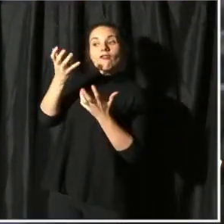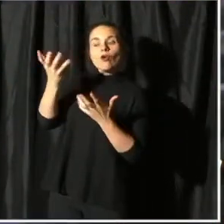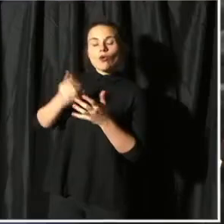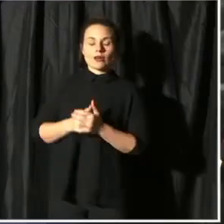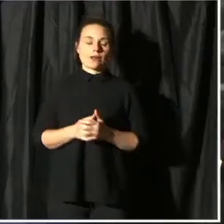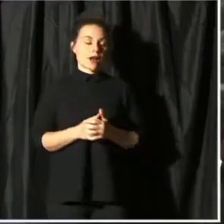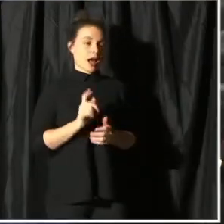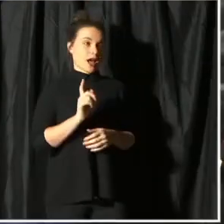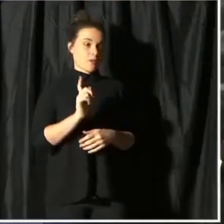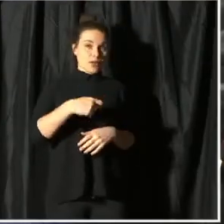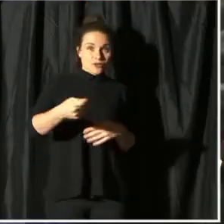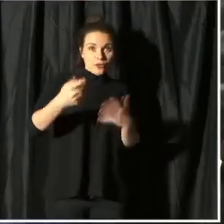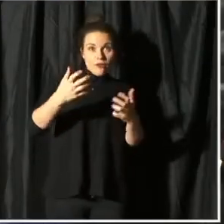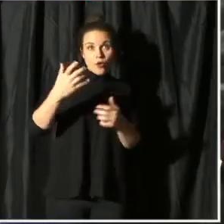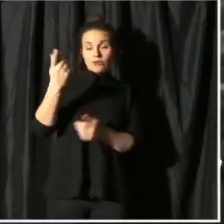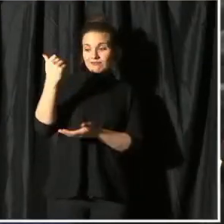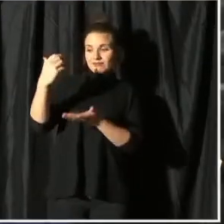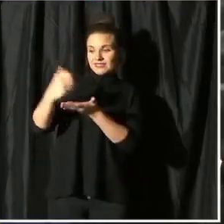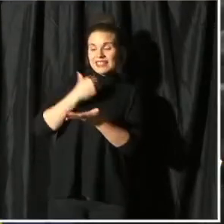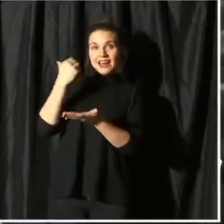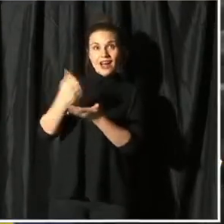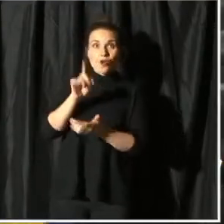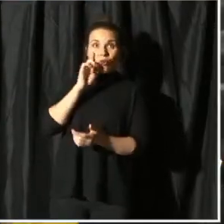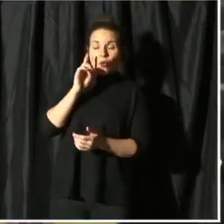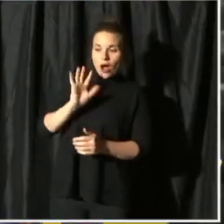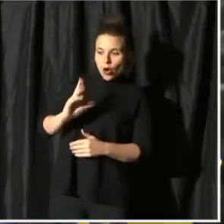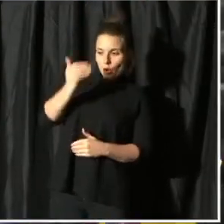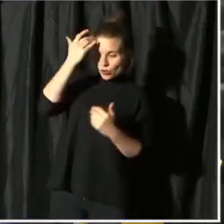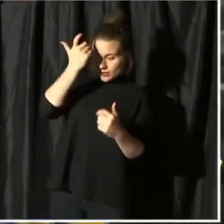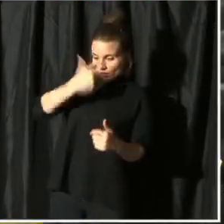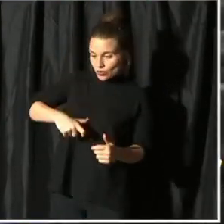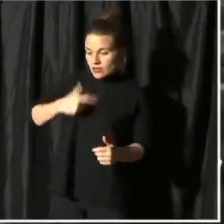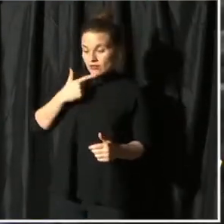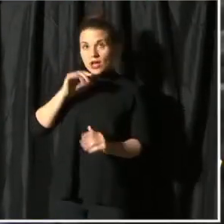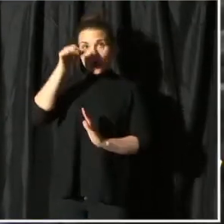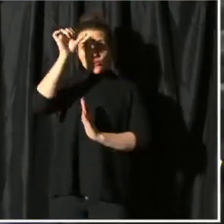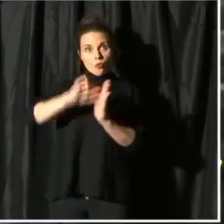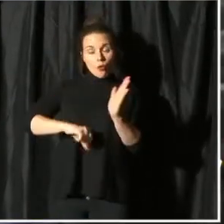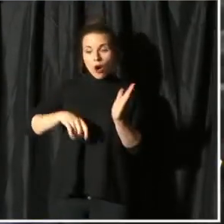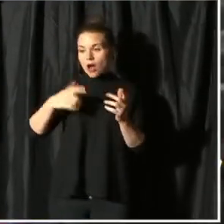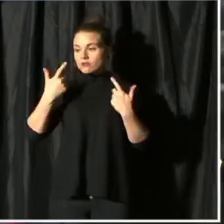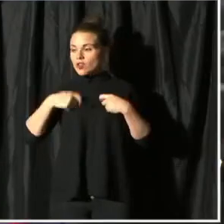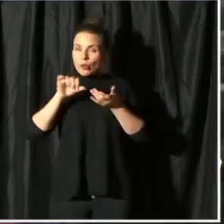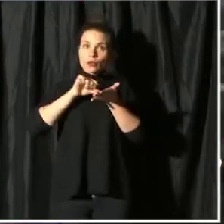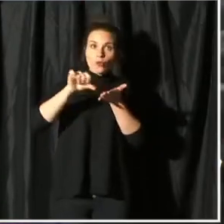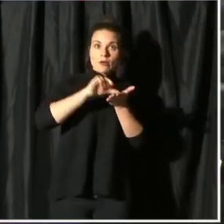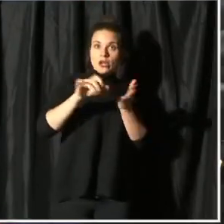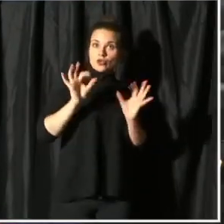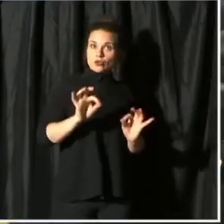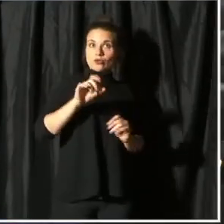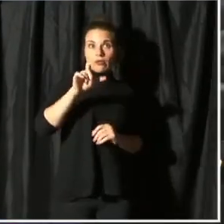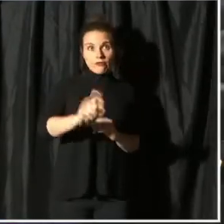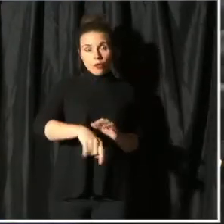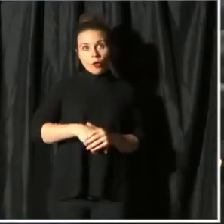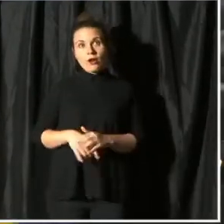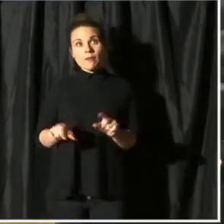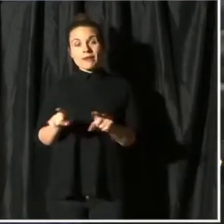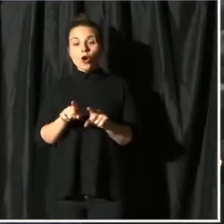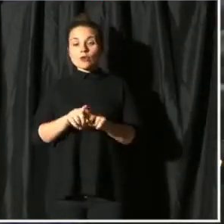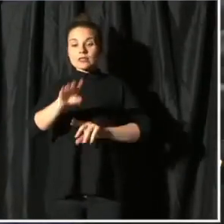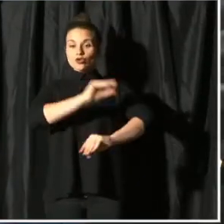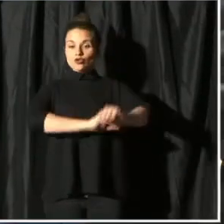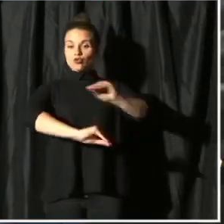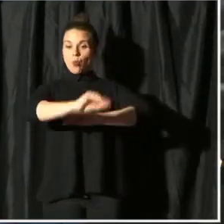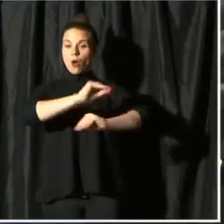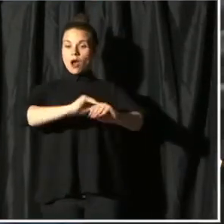les salaires parce que toujours on a besoin de cette reconnaissance on doit pouvoir boucler les fins de mois mais la façon générale de financer les soins est à